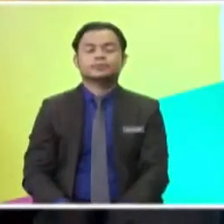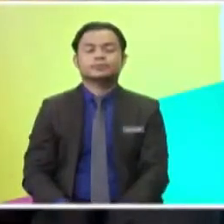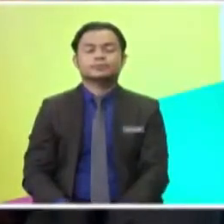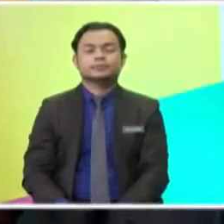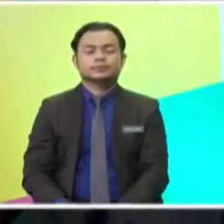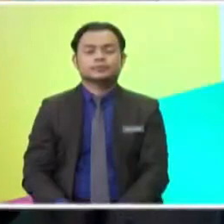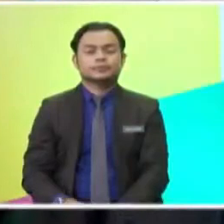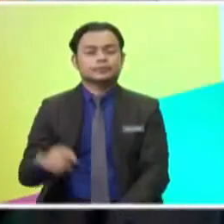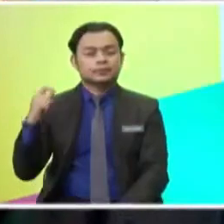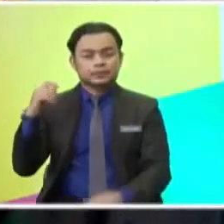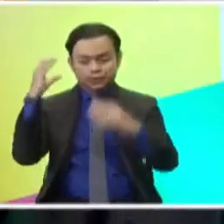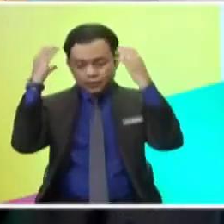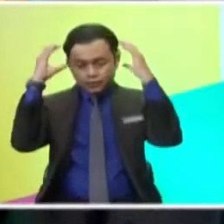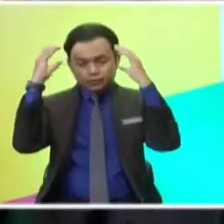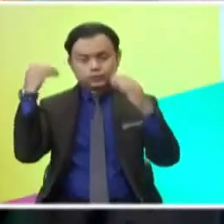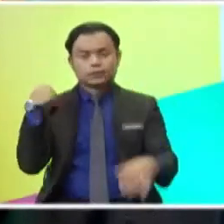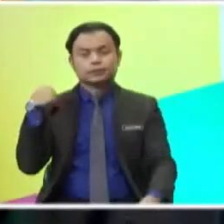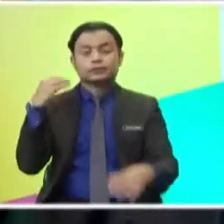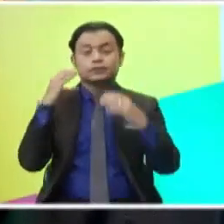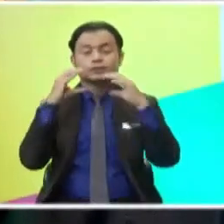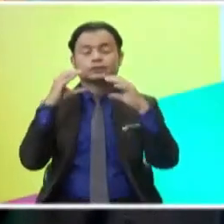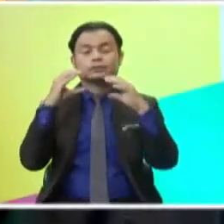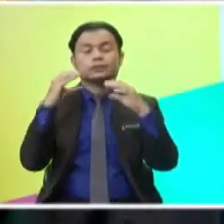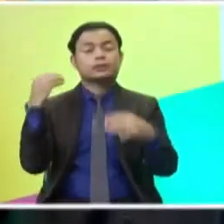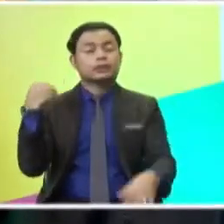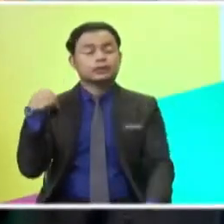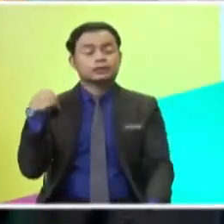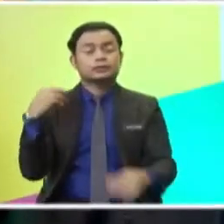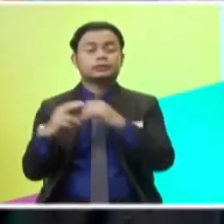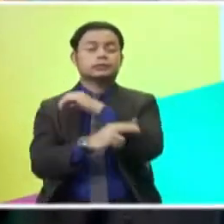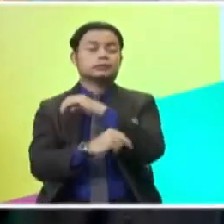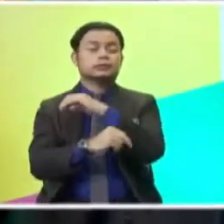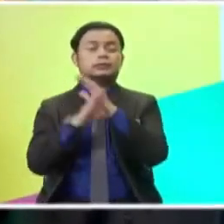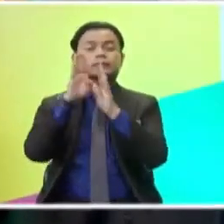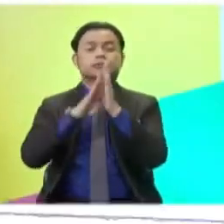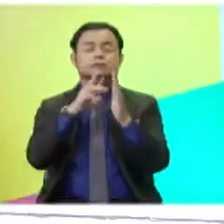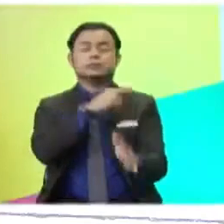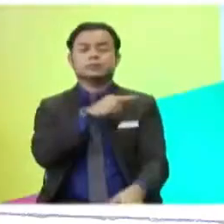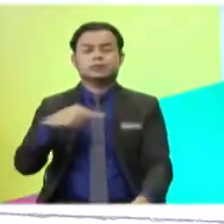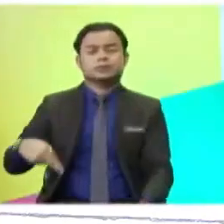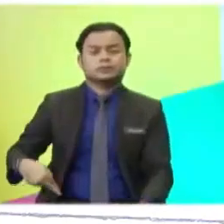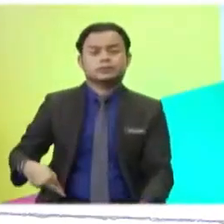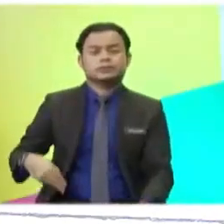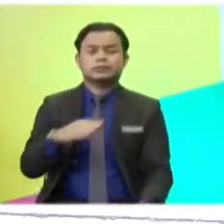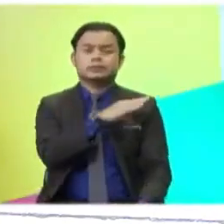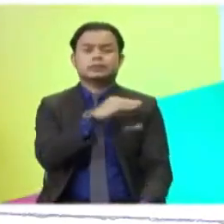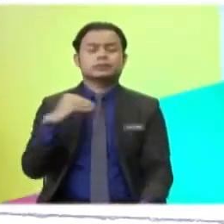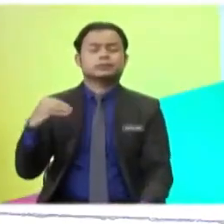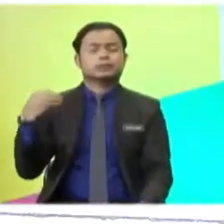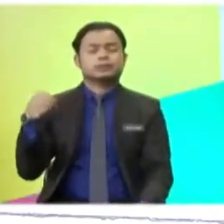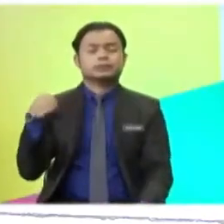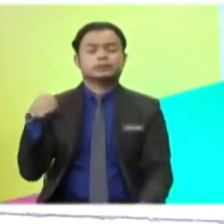nyatakan negeri-negeri, ada negeri-negeri yang beraja kan. Jadi kita nak bezakan mana negeri beraja dan mana negeri yang tidak